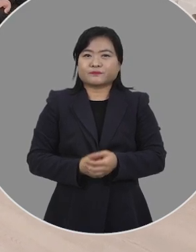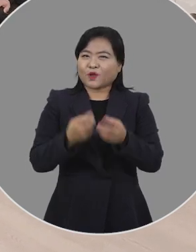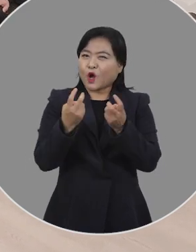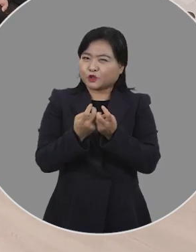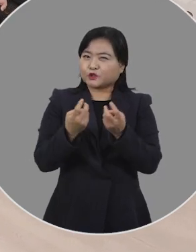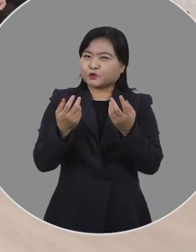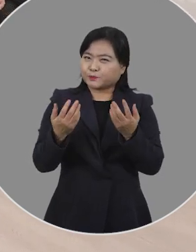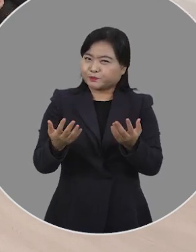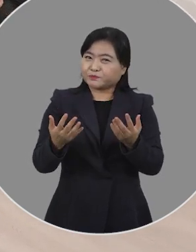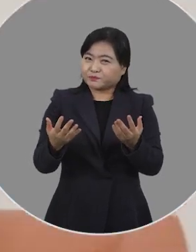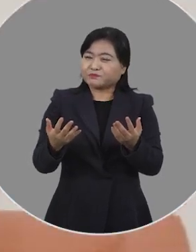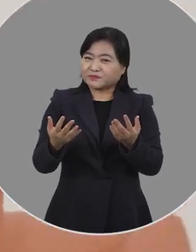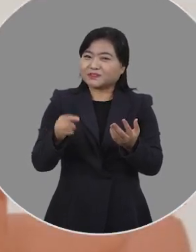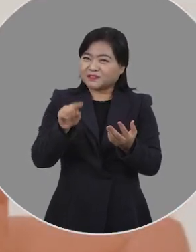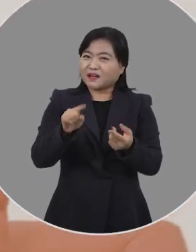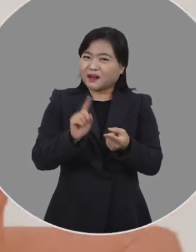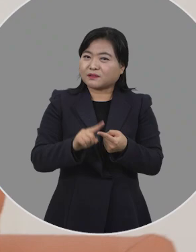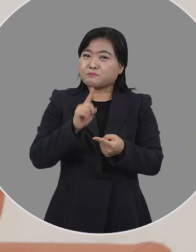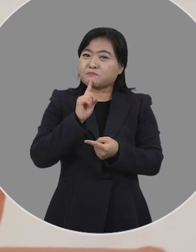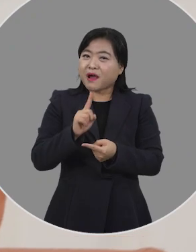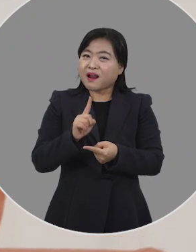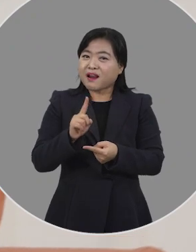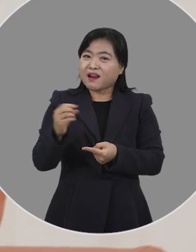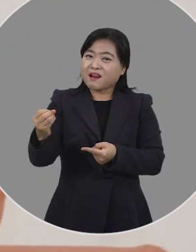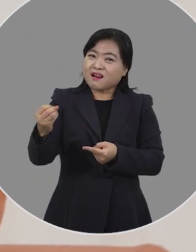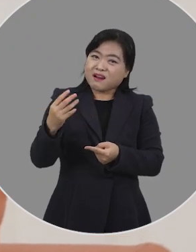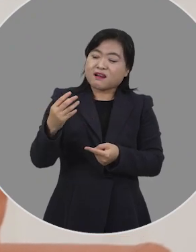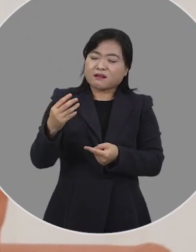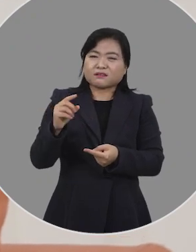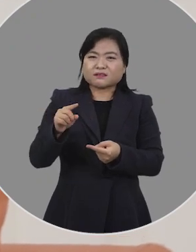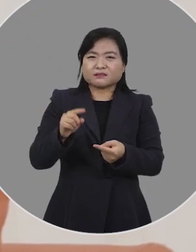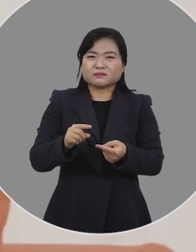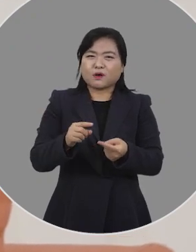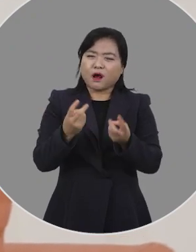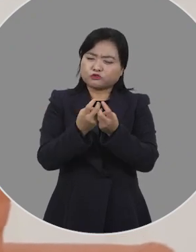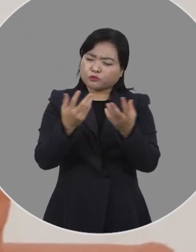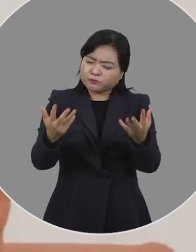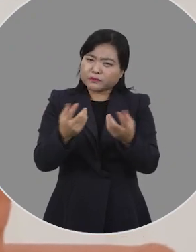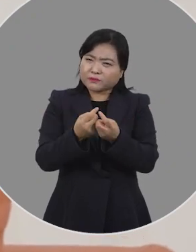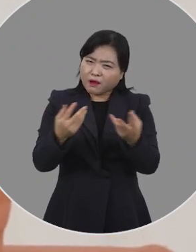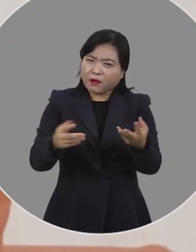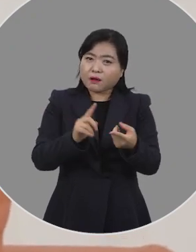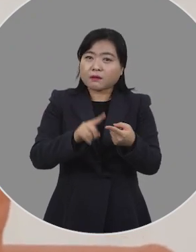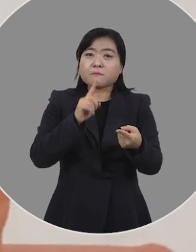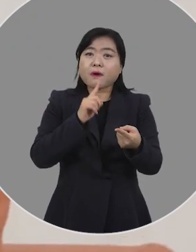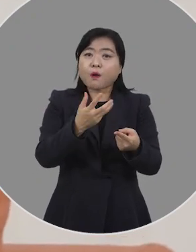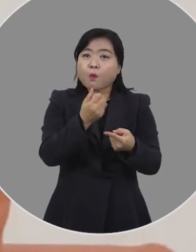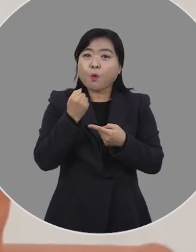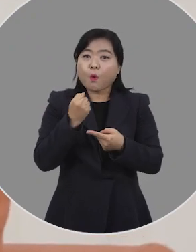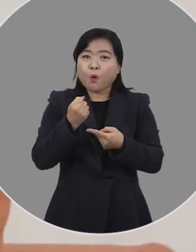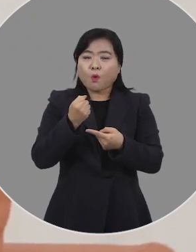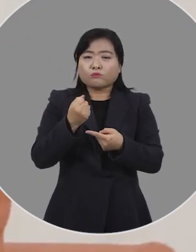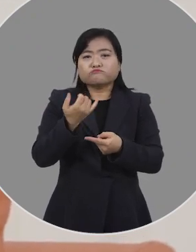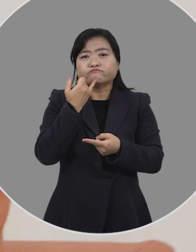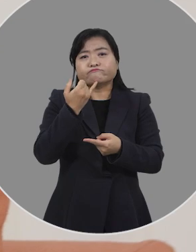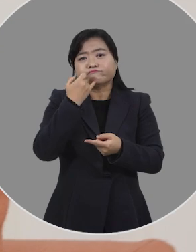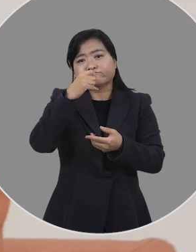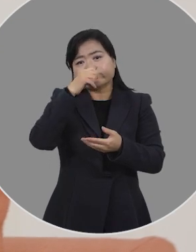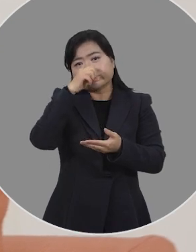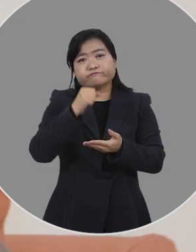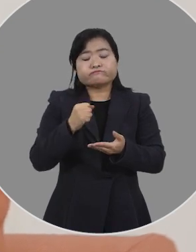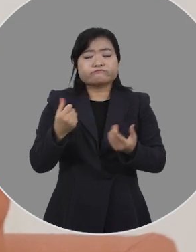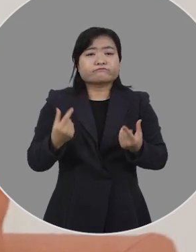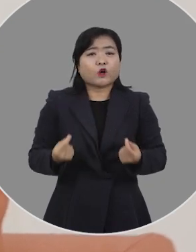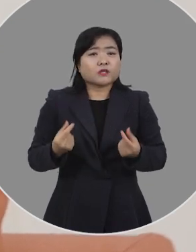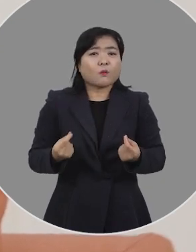이제 어쩔 수 없는 면이 있다라는 말을 자칫 오해해서 그래서 정당화될 수 있다라고 오해할 수 있을